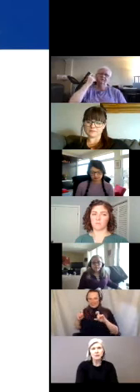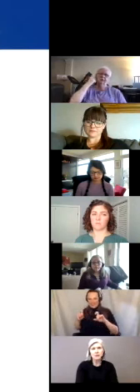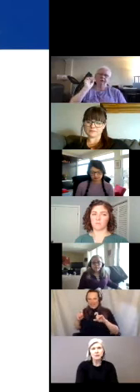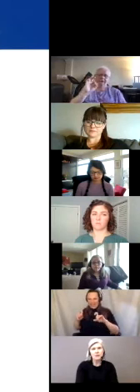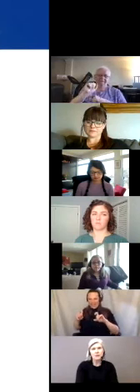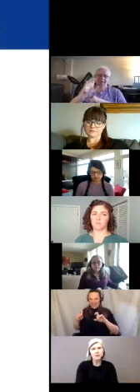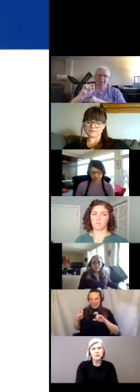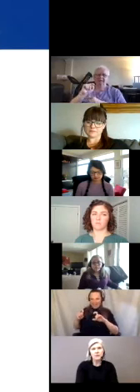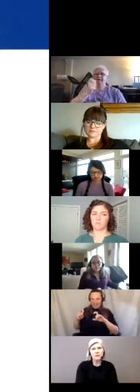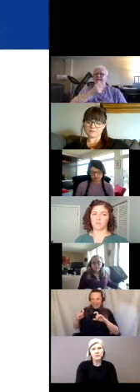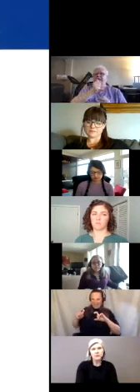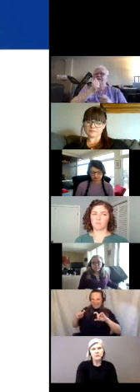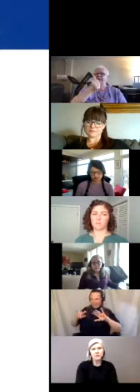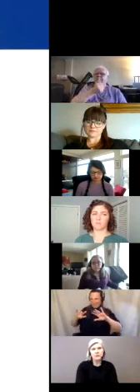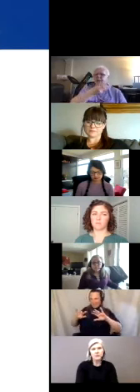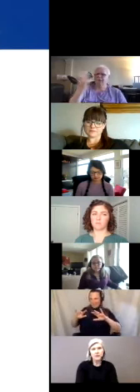pouvoir poser leurs questions.